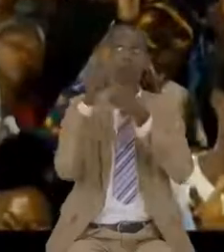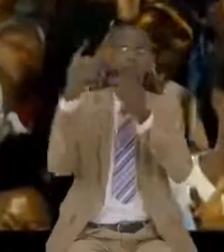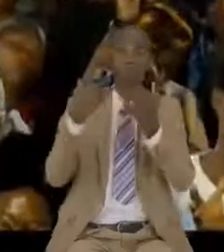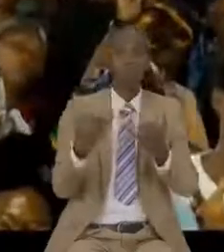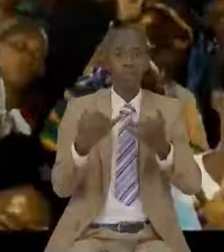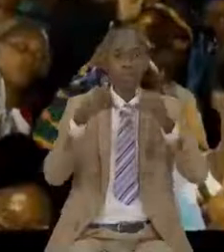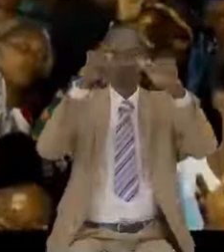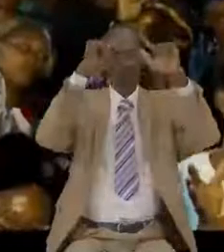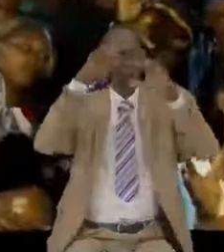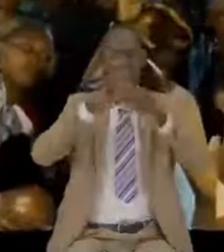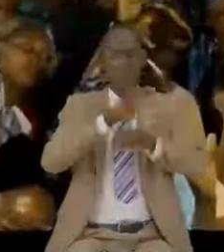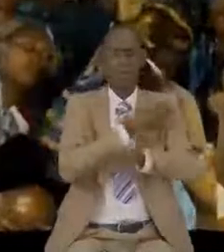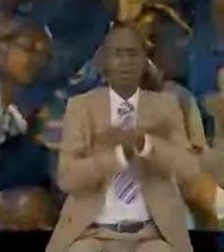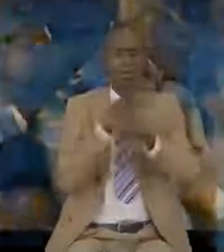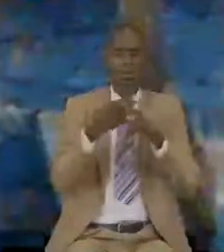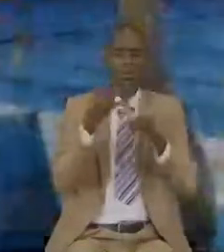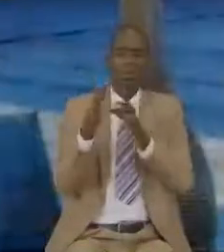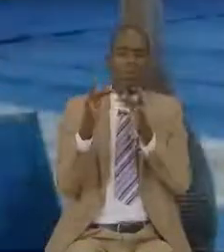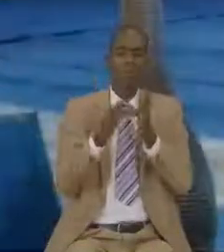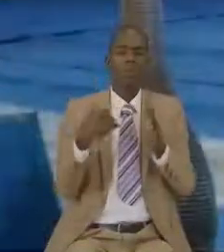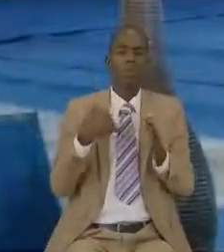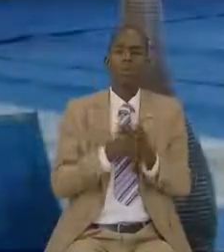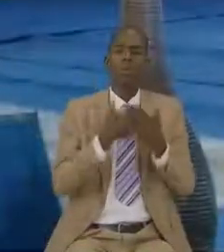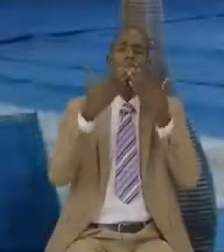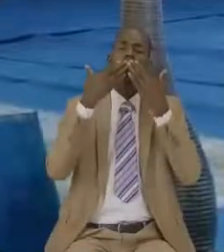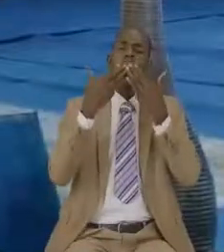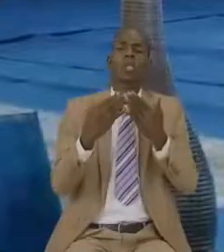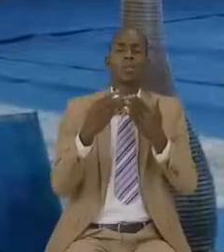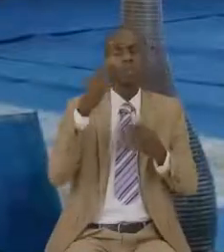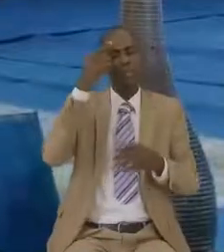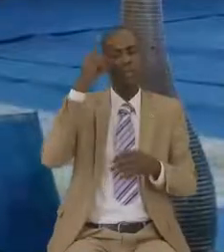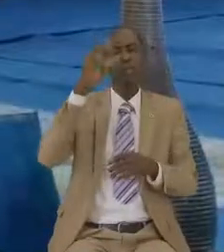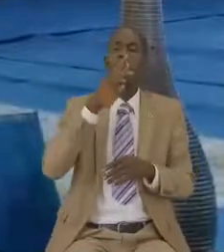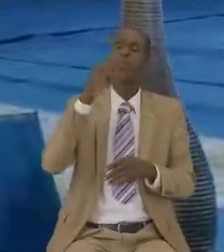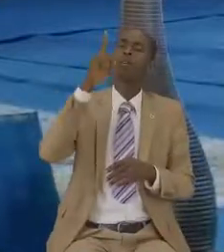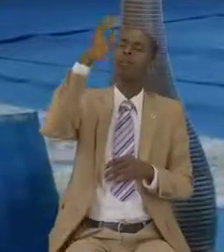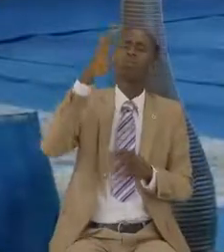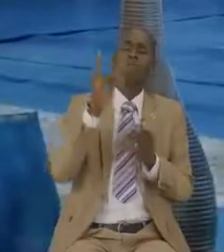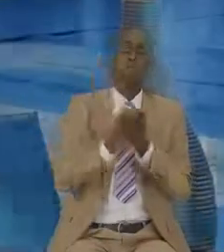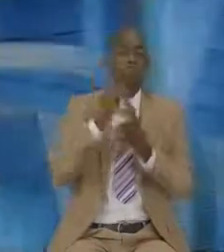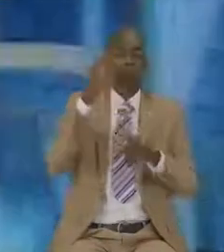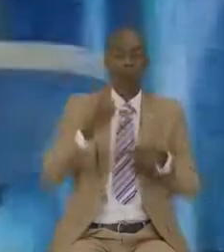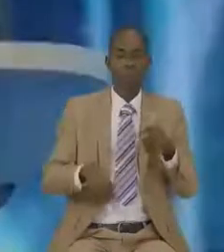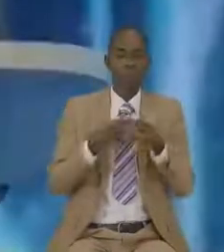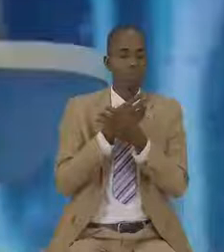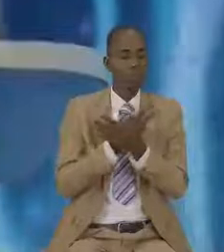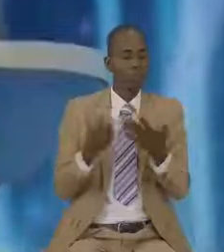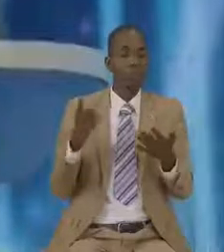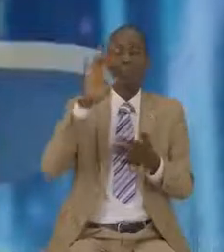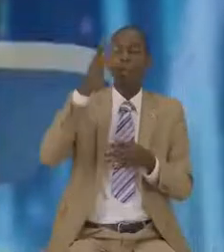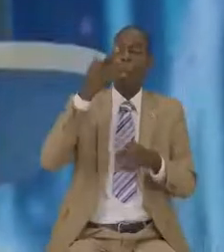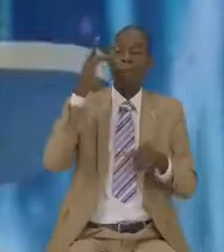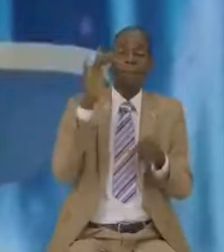de Jésus, nous te remercions parce que nous savons que tu es le Dieu qui ne peut faillir et tes promesses ne peuvent